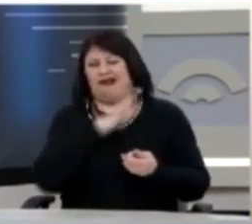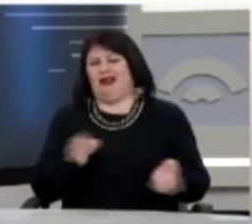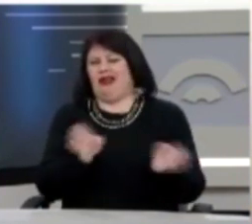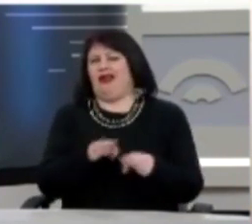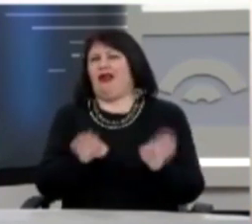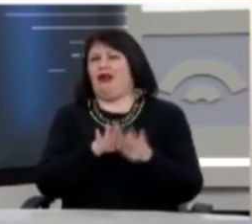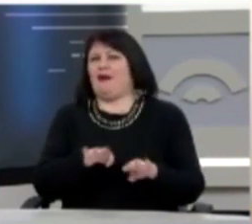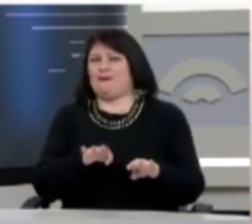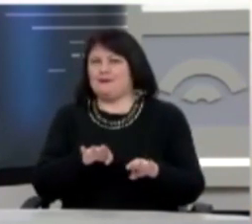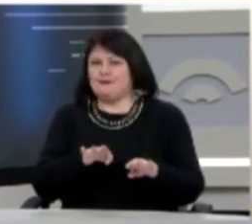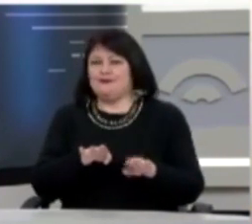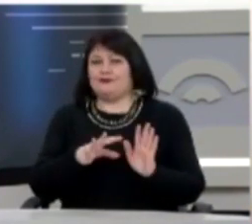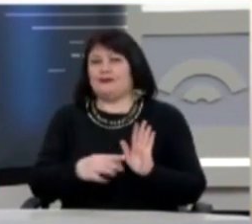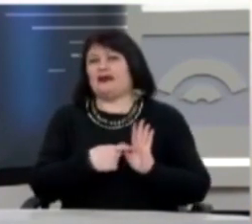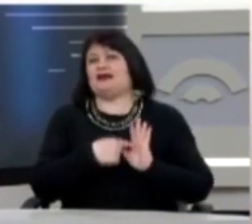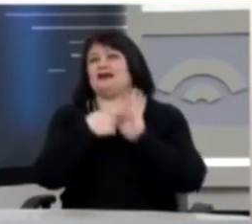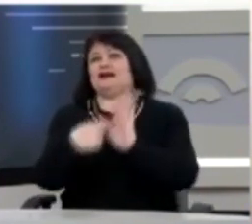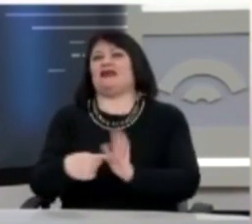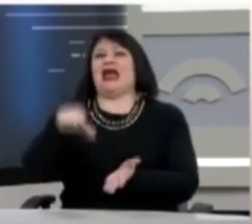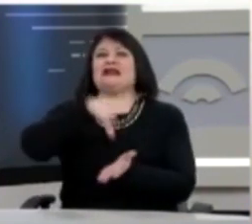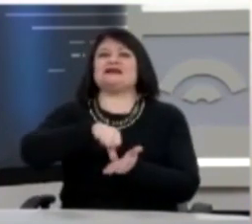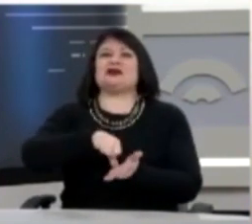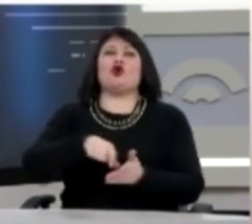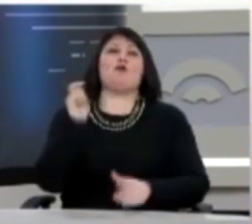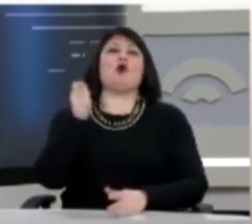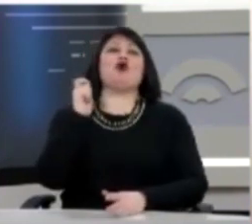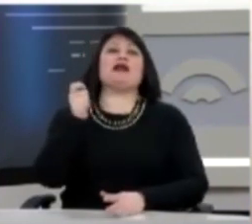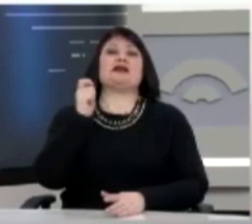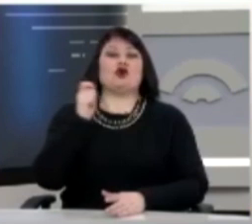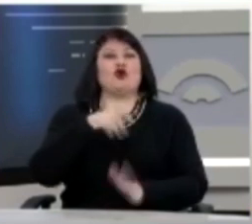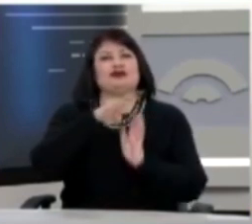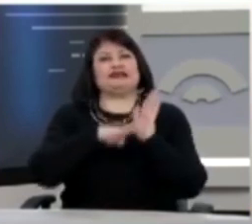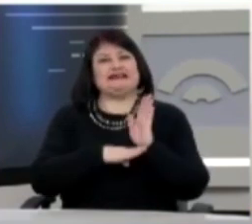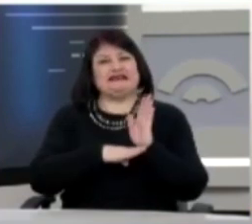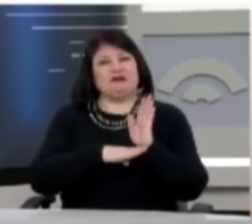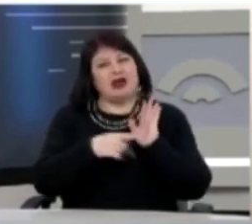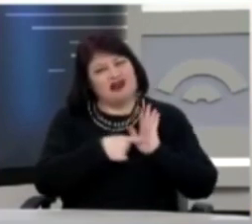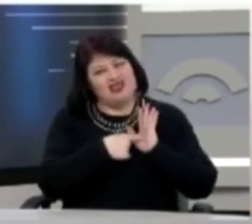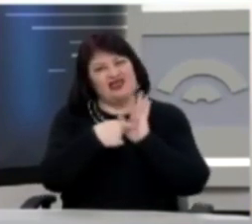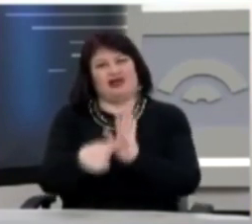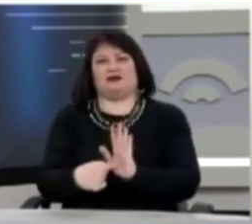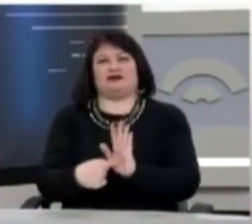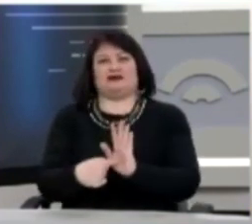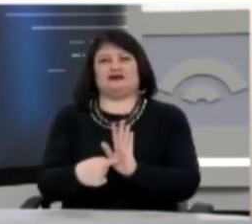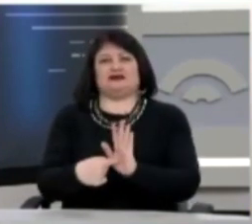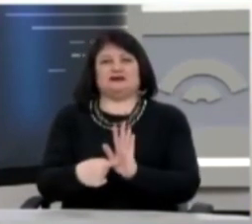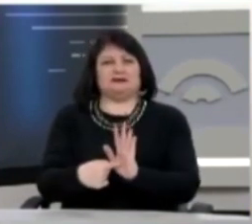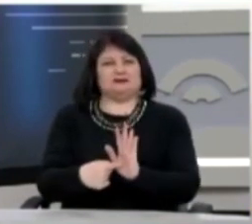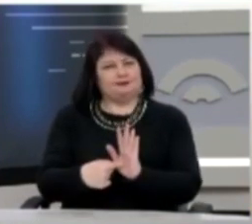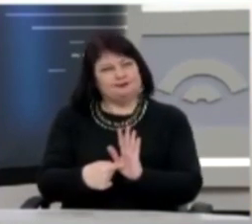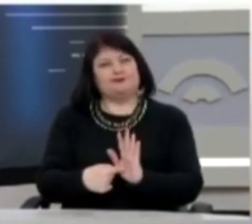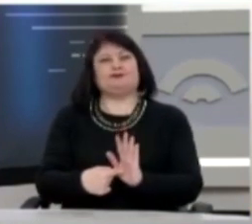για να αναστηλώσετε το κύρος του αστικού πολιτικού συστήματος που κλονίστηκε ιδιαίτερα τα